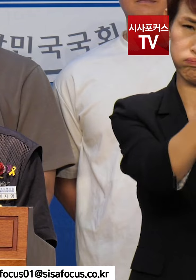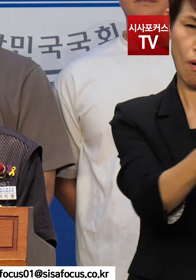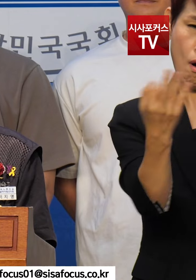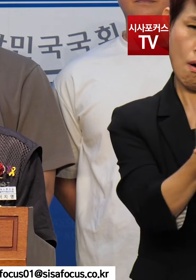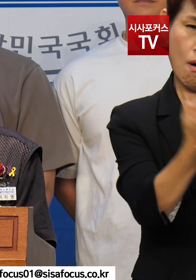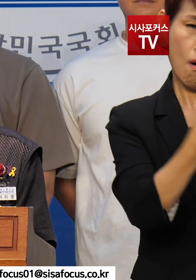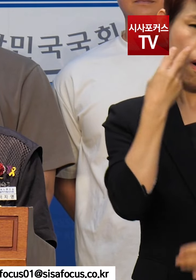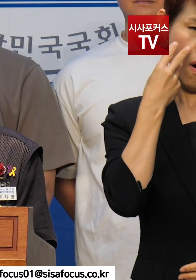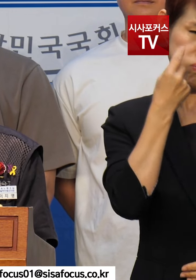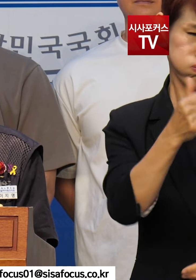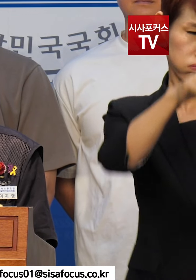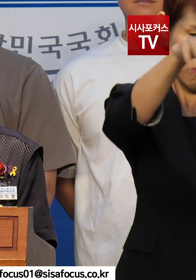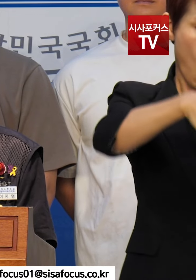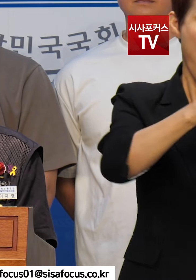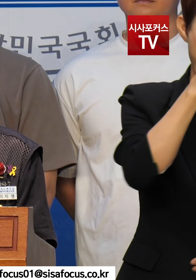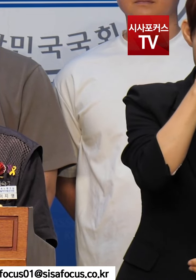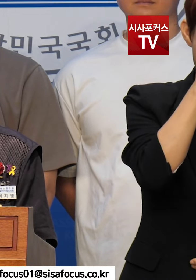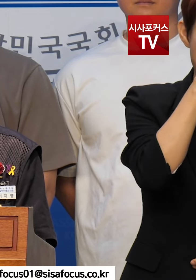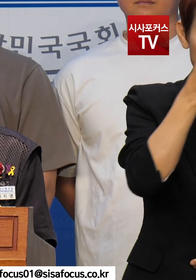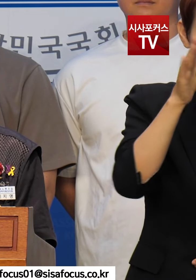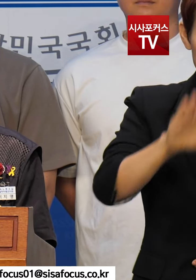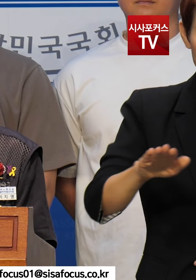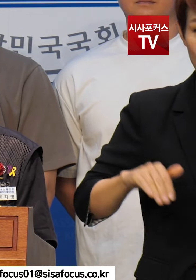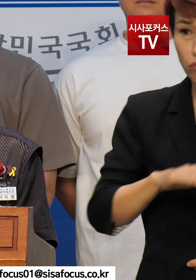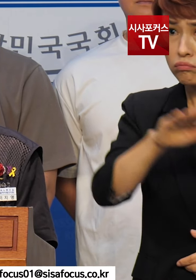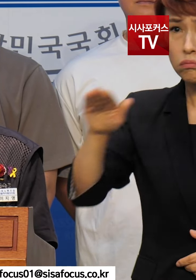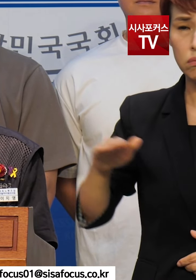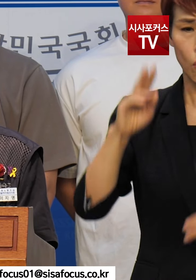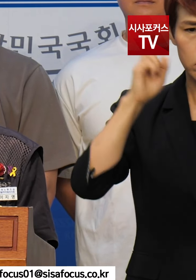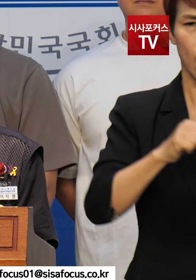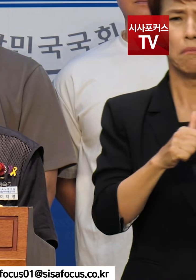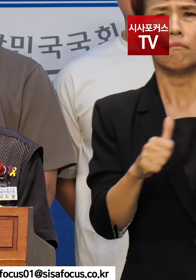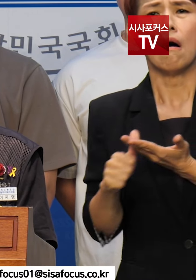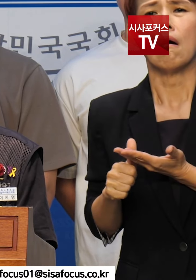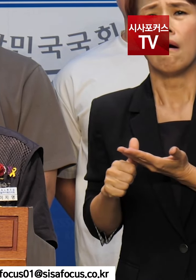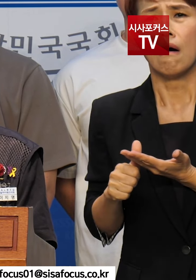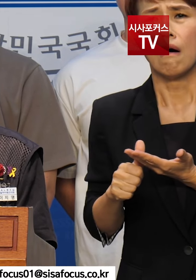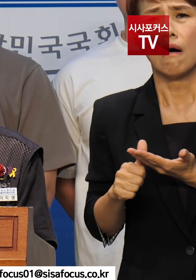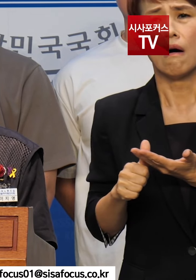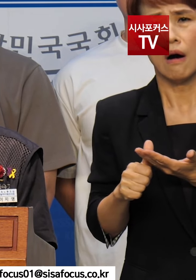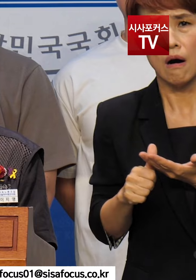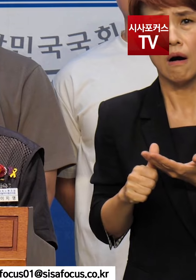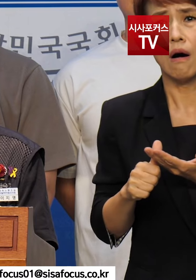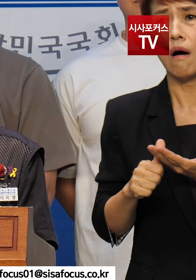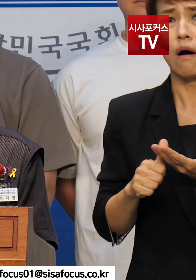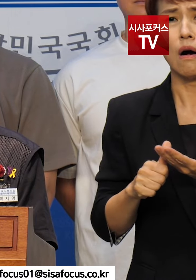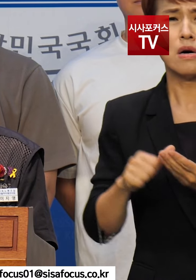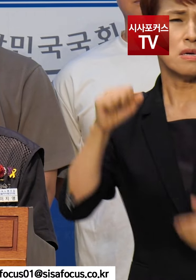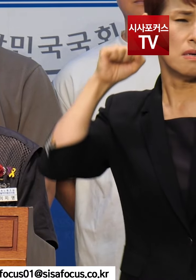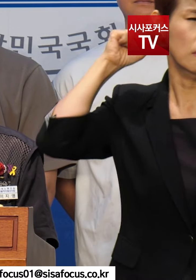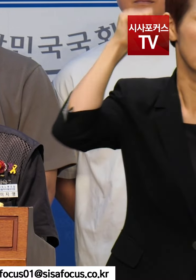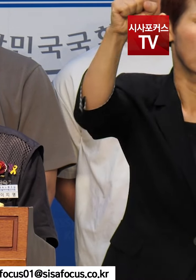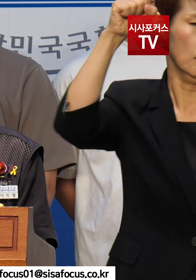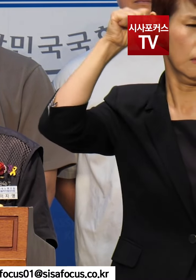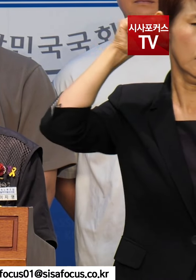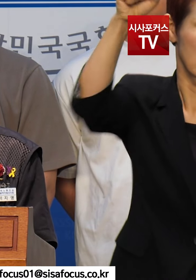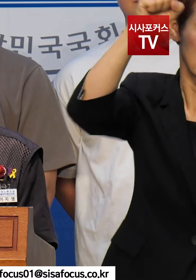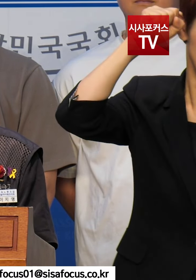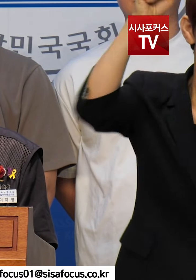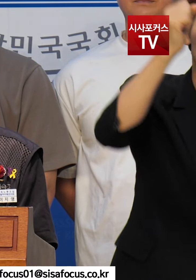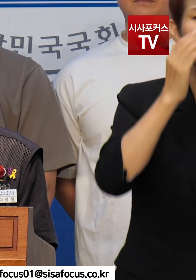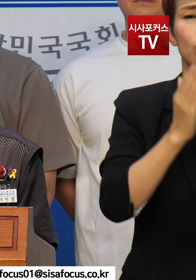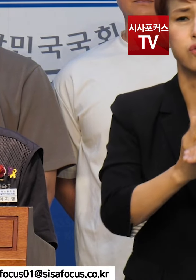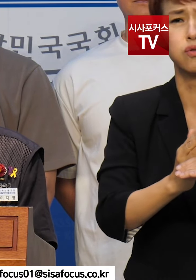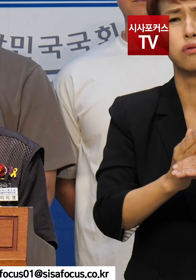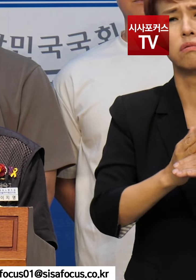엄청난 수익을 내고 있는데 아무 죄 없는 우리가 직장을 잃고 길거리에 쫓겨나 2년 가까이 투쟁을 하고 하루하루